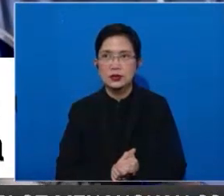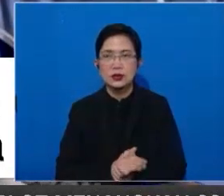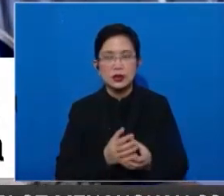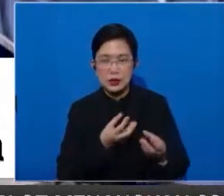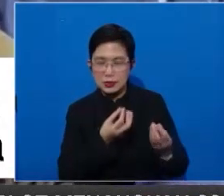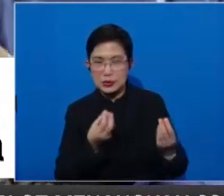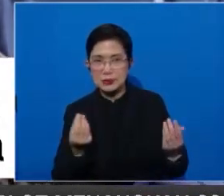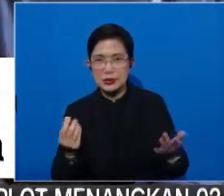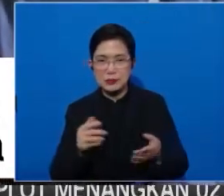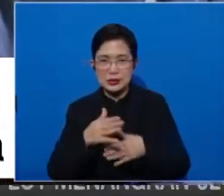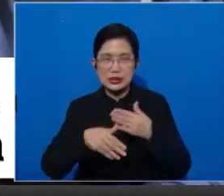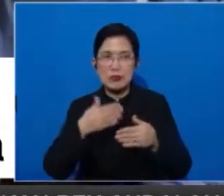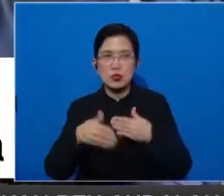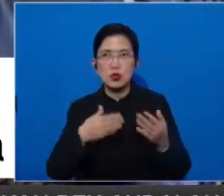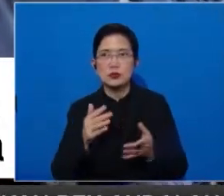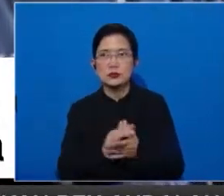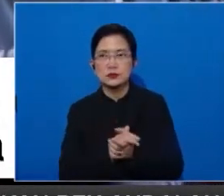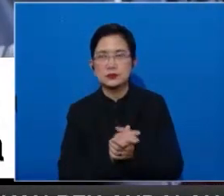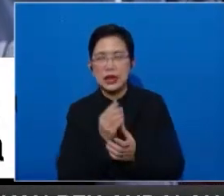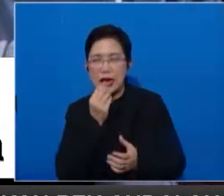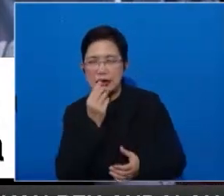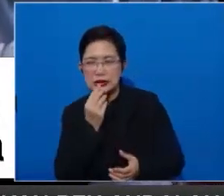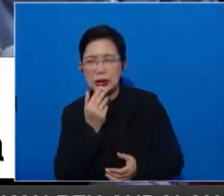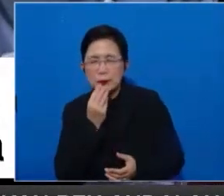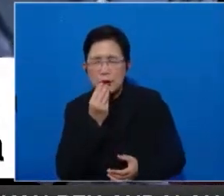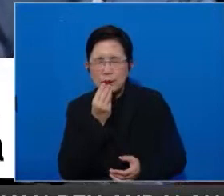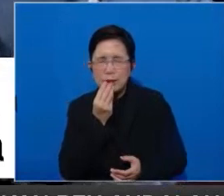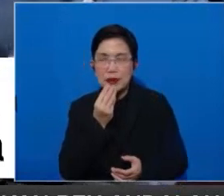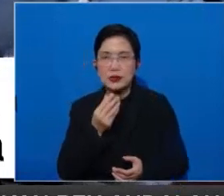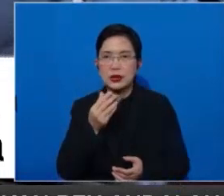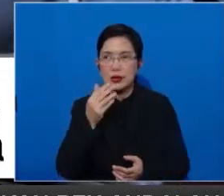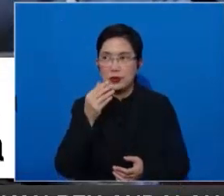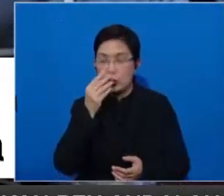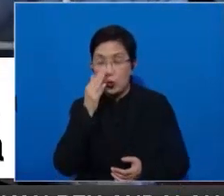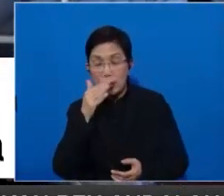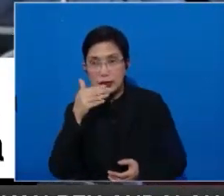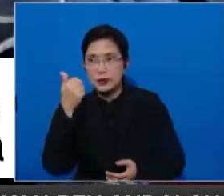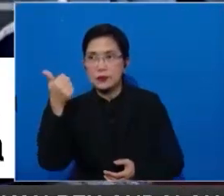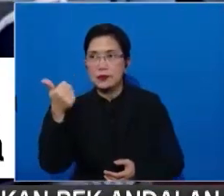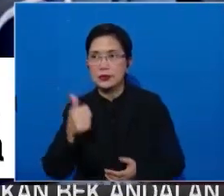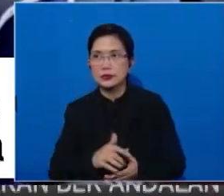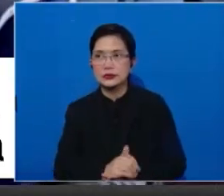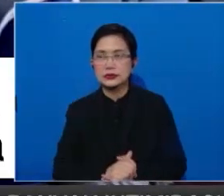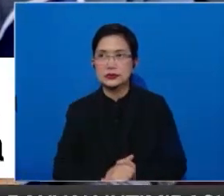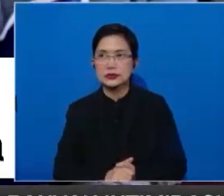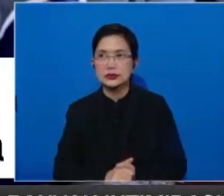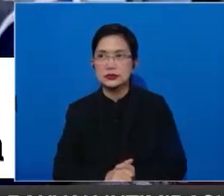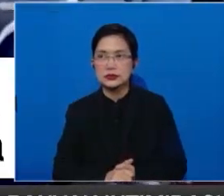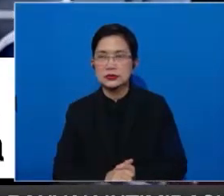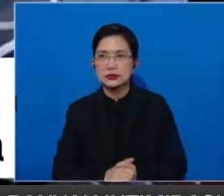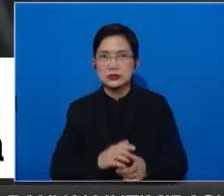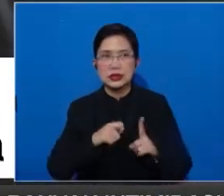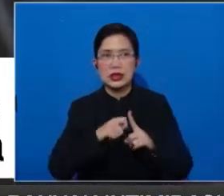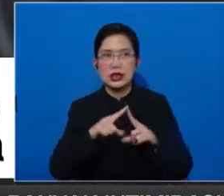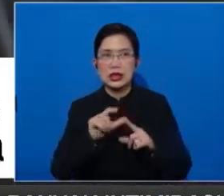ingredients lain tuh, jadi rasanya tuh kompleks. Ada asidnya sedikit, ada asamnya. Ada wangi dari tadi si pakai kayu manis. Kayu manisnya